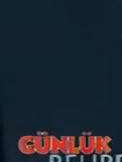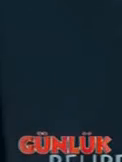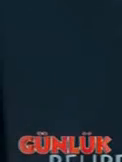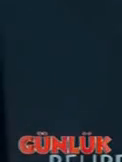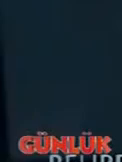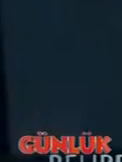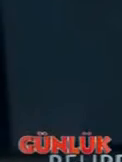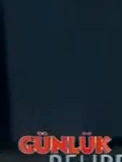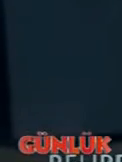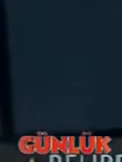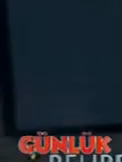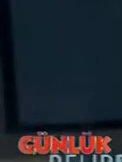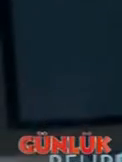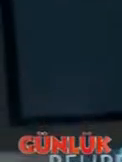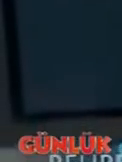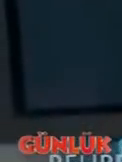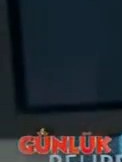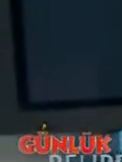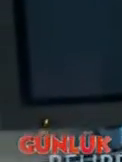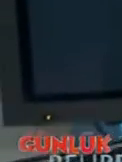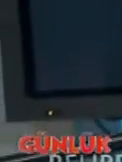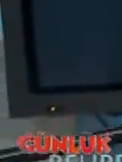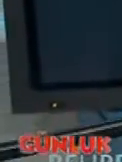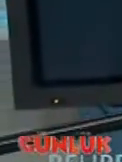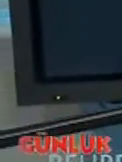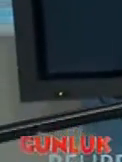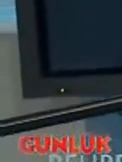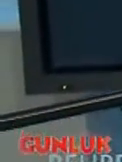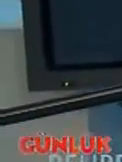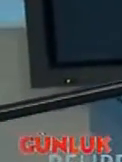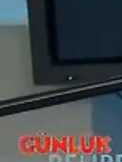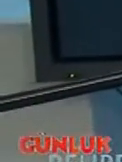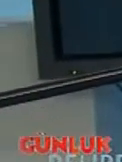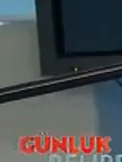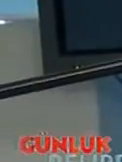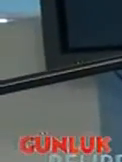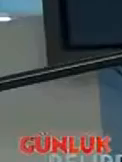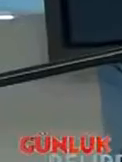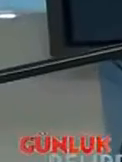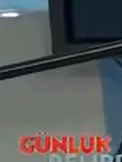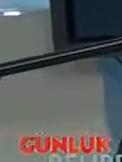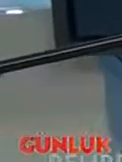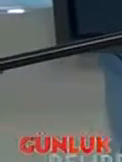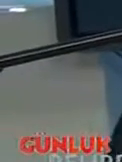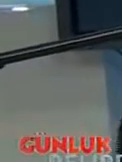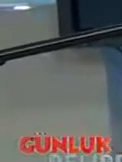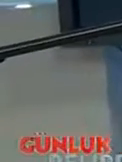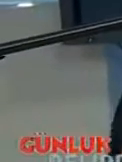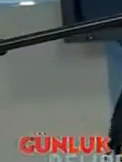benim de bu dünyaya gelişim, ey